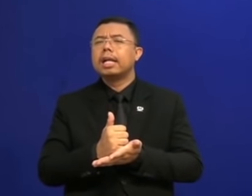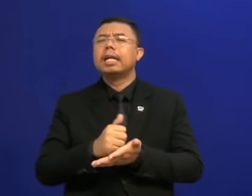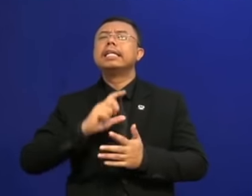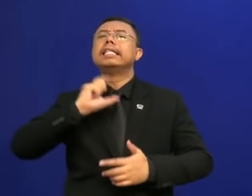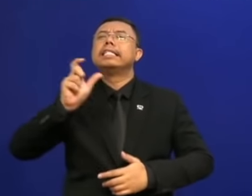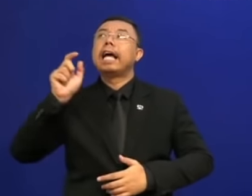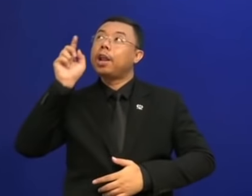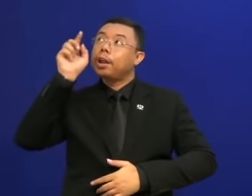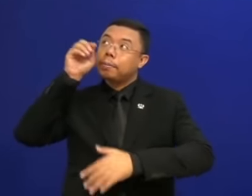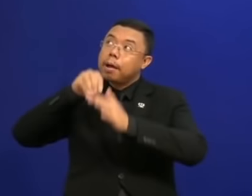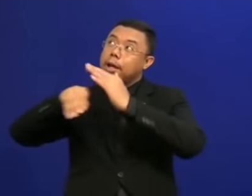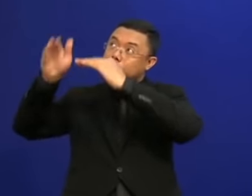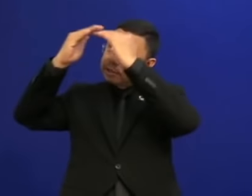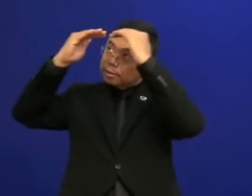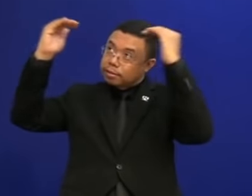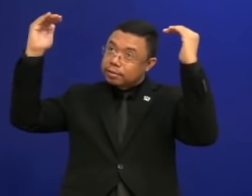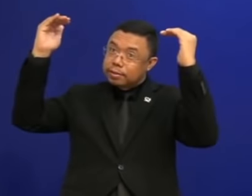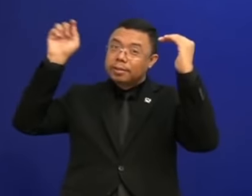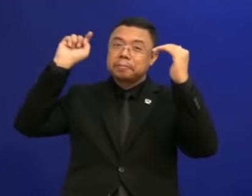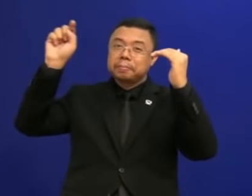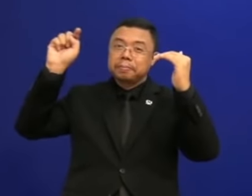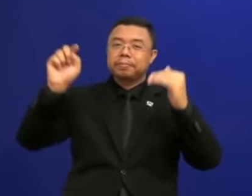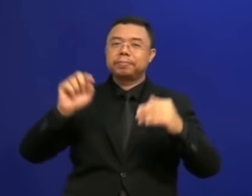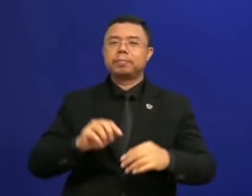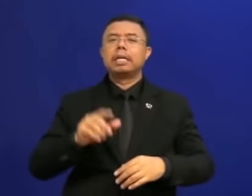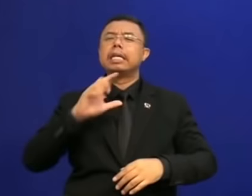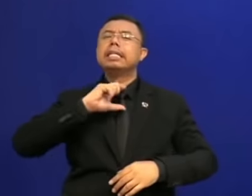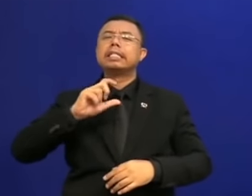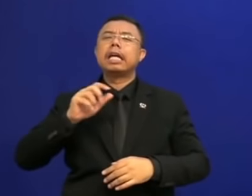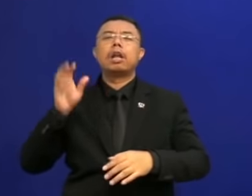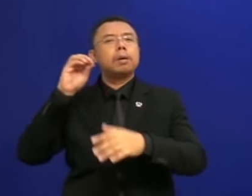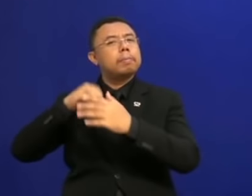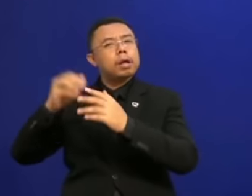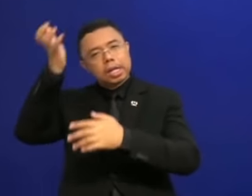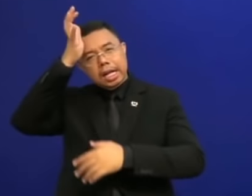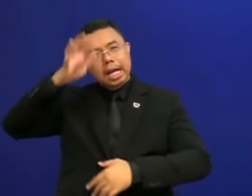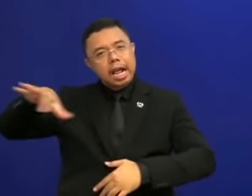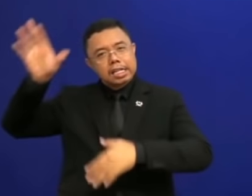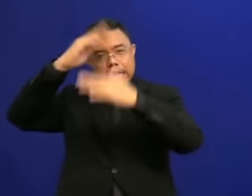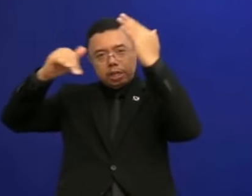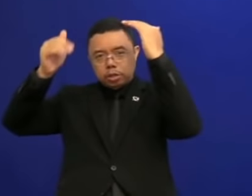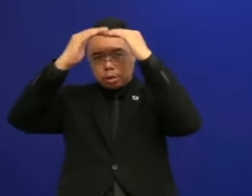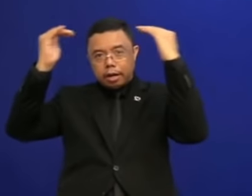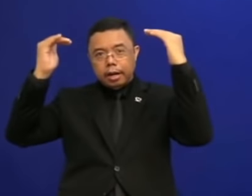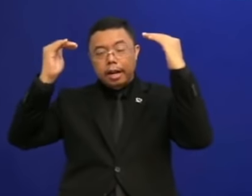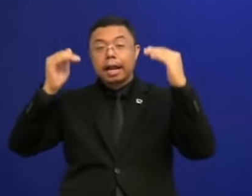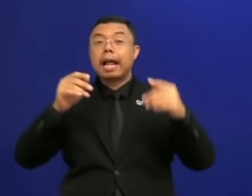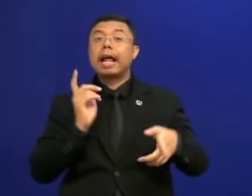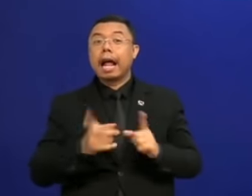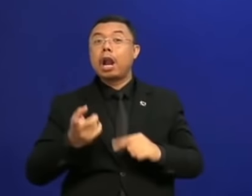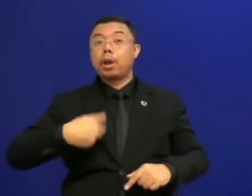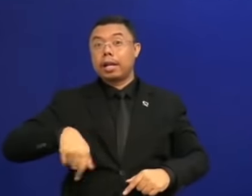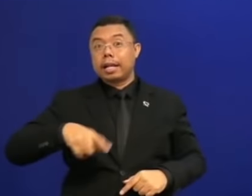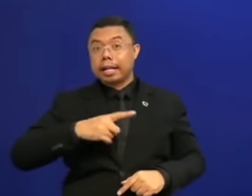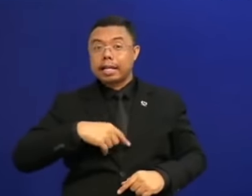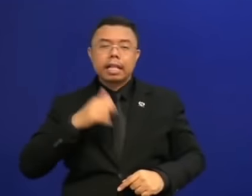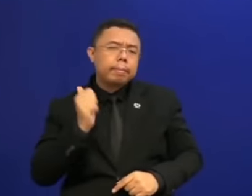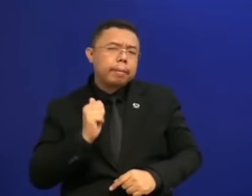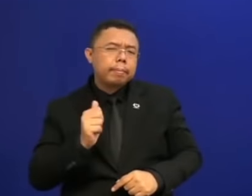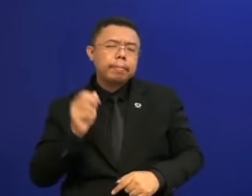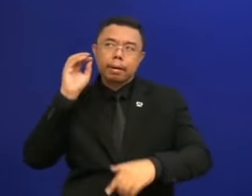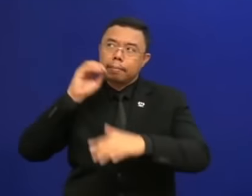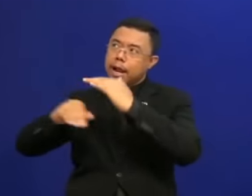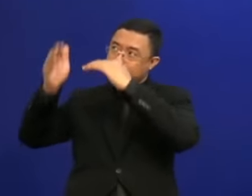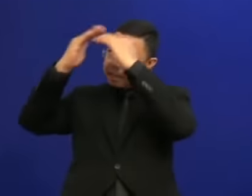calon penghuni kerajaan surga. Calon penghuni kerajaan surga. Kalau kita benar-benar